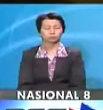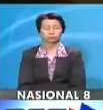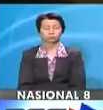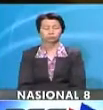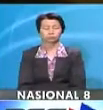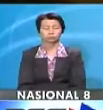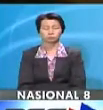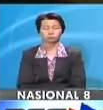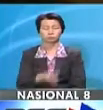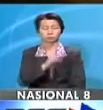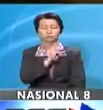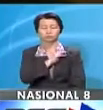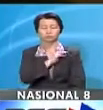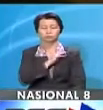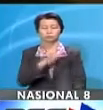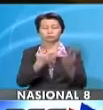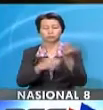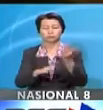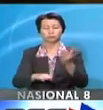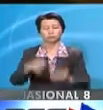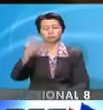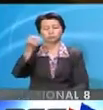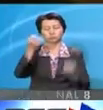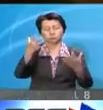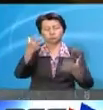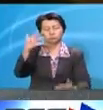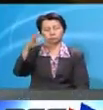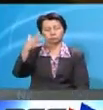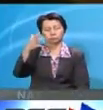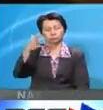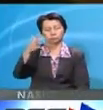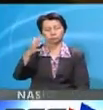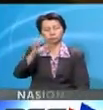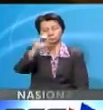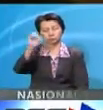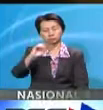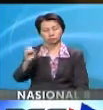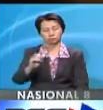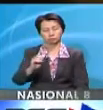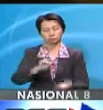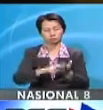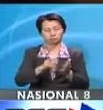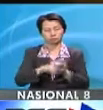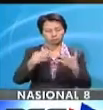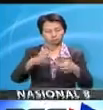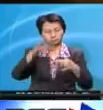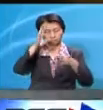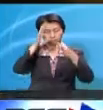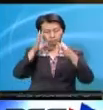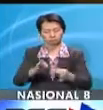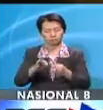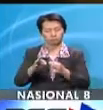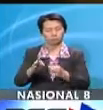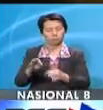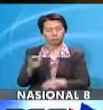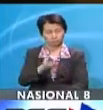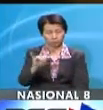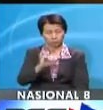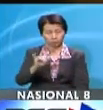Mentik Brunei sebanyak 15%. Interpretasinya telah pun dapat kita putuskan bersama dan